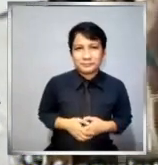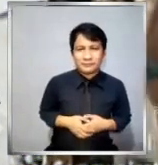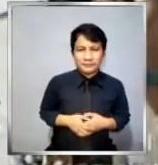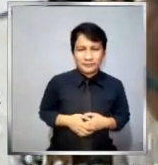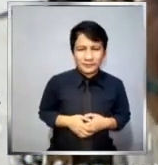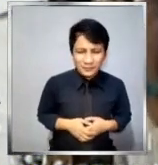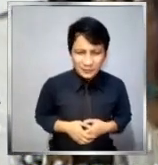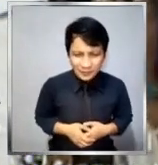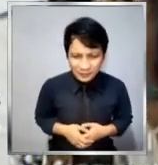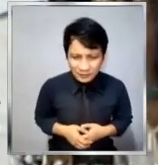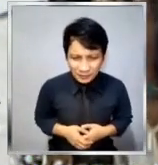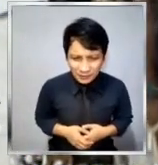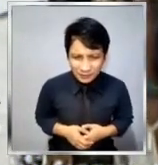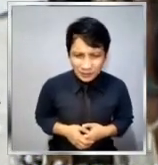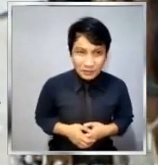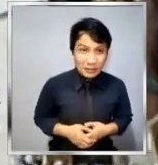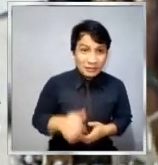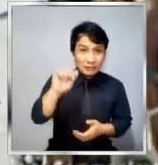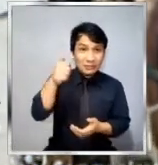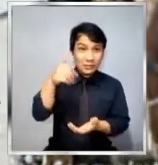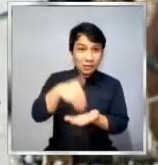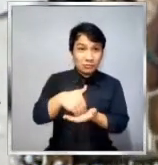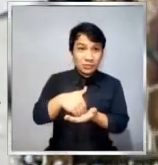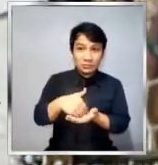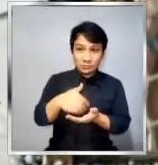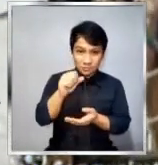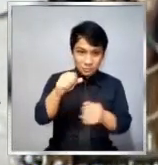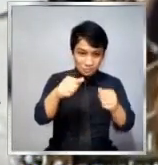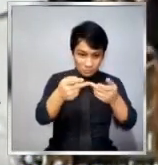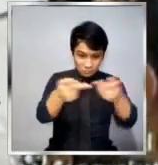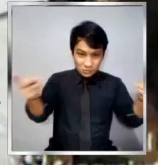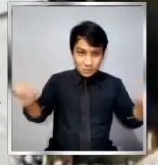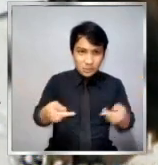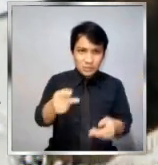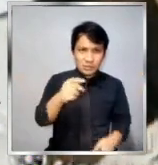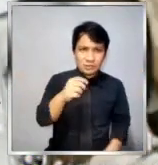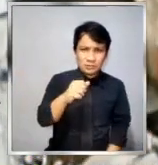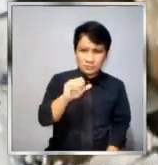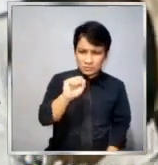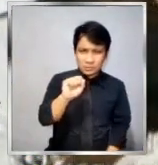10,000 hectares, ata. Hindi, square meters.